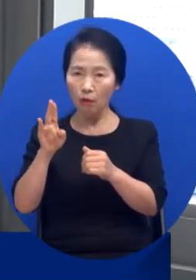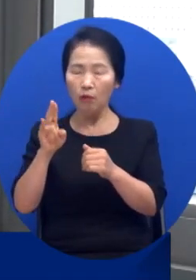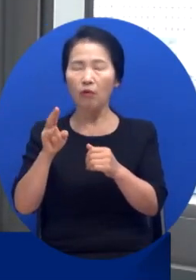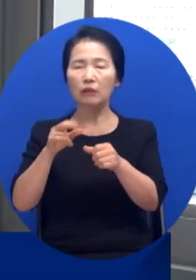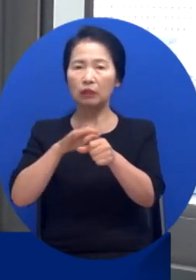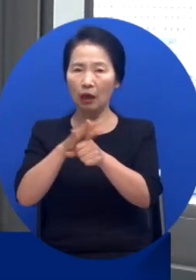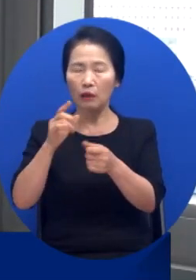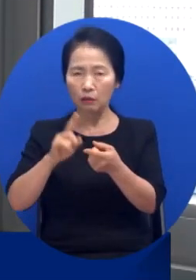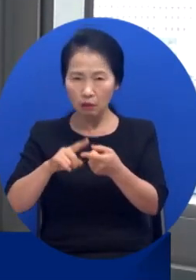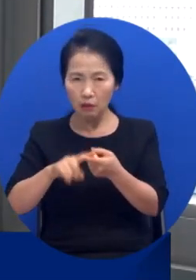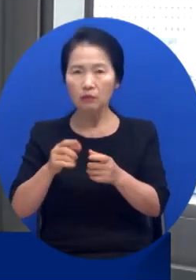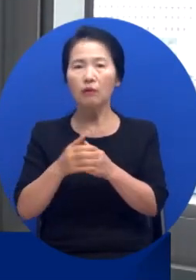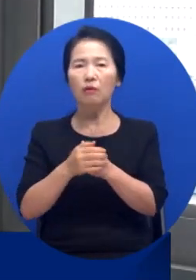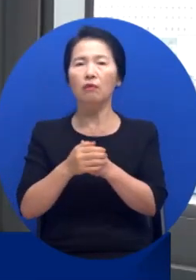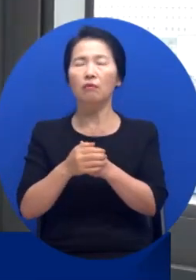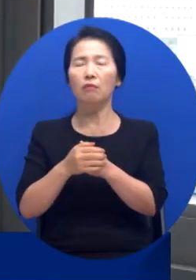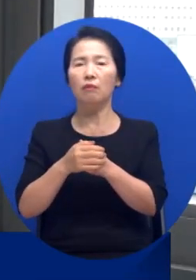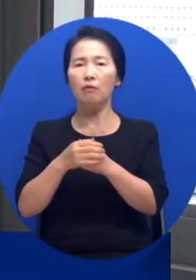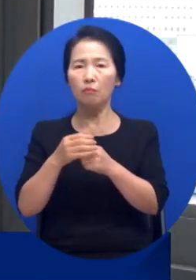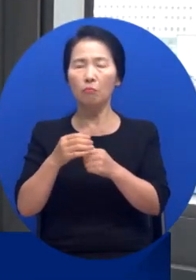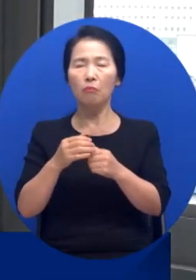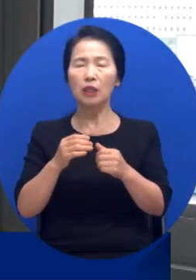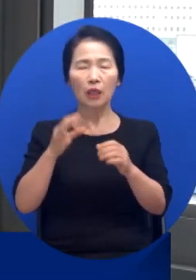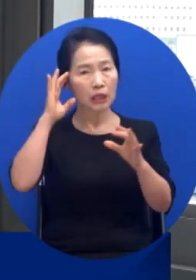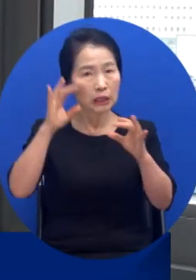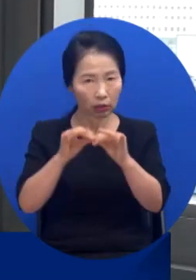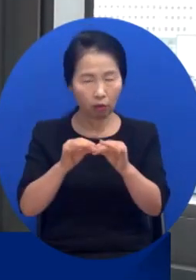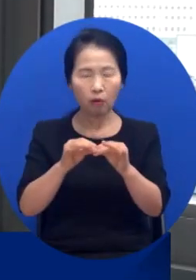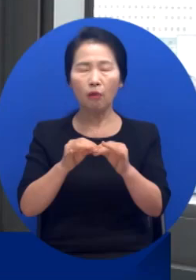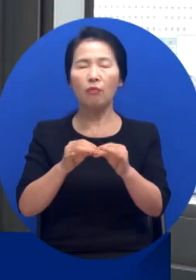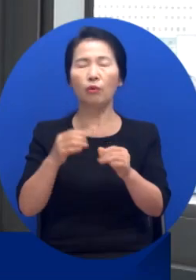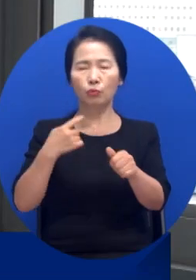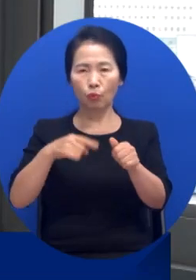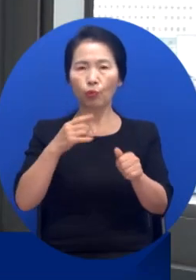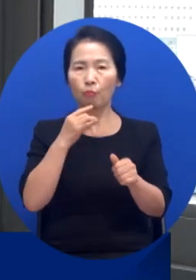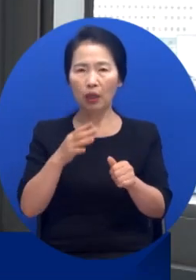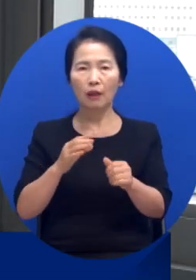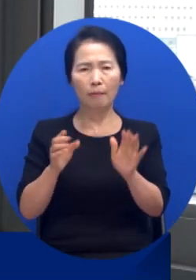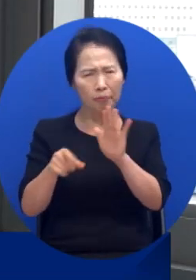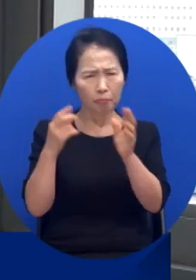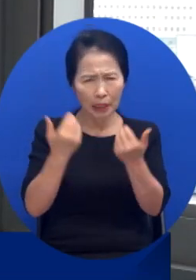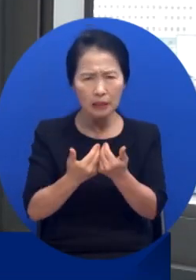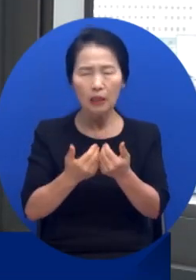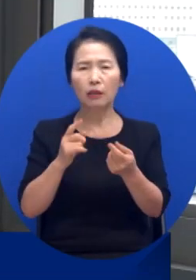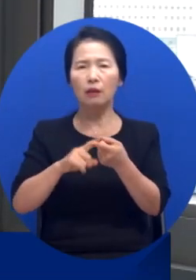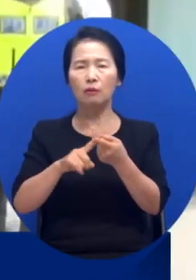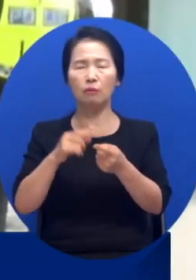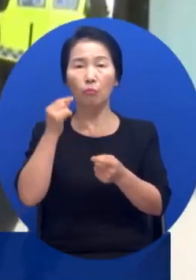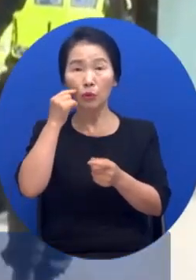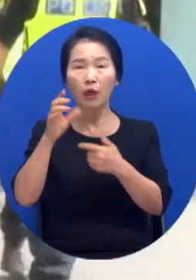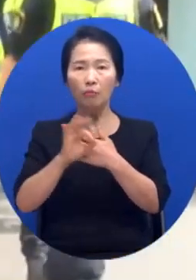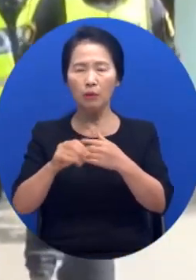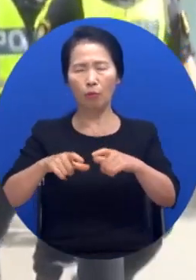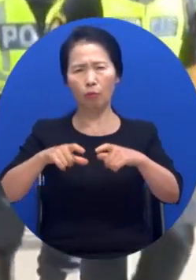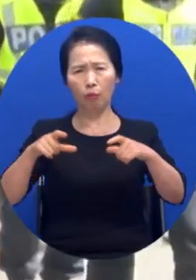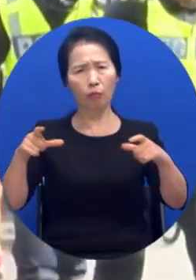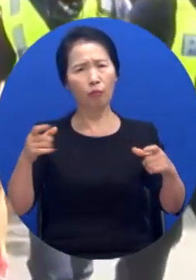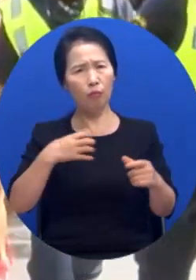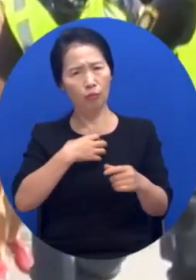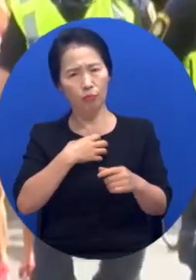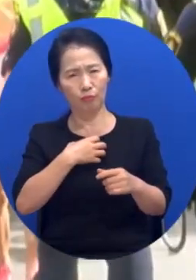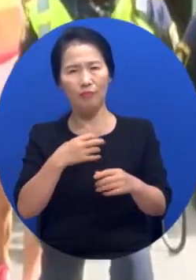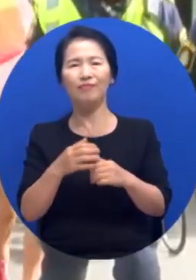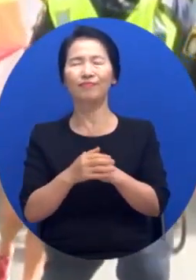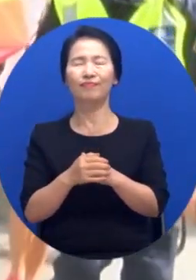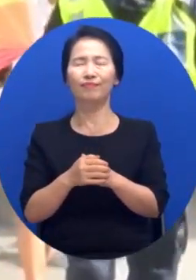동성애 만들기 못 받으니까 동성애가 확산된 효과가 있습니다 그게 제일 위험하고 요 cts 뉴스